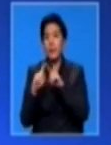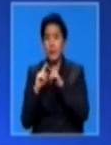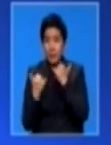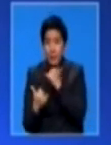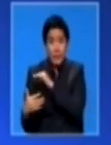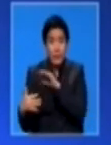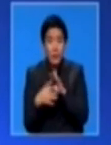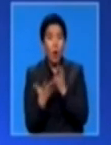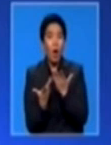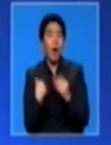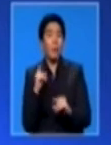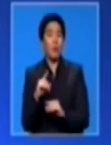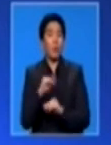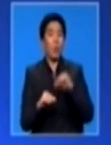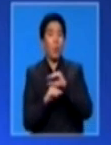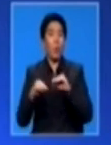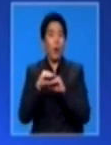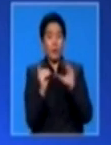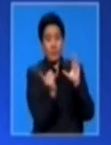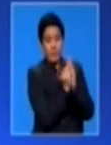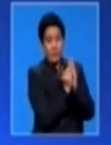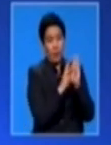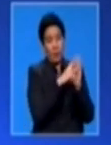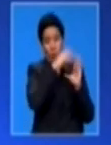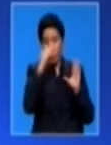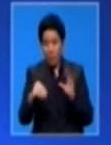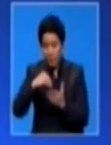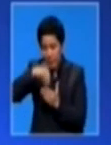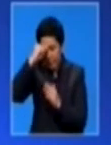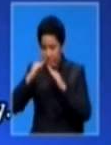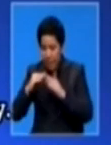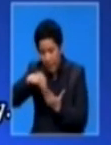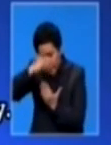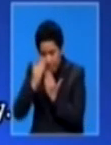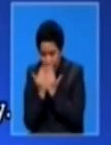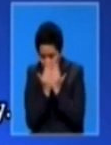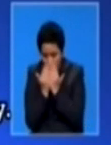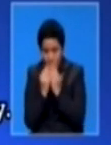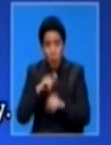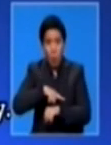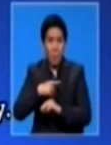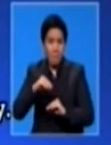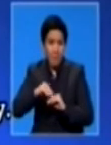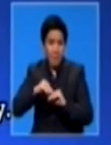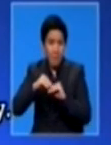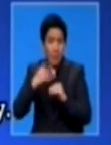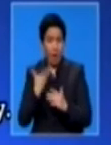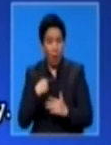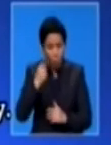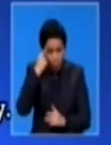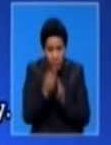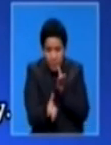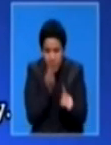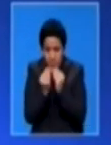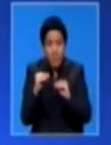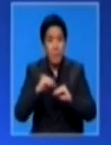วมทั้งโครงการศึกษาทางไกลผ่านดาวเทียมและบรรจุเนื้อหาในโครงการลดเวลาเรียนเพิ่มเวลารู้เป็นต้นนะครับ